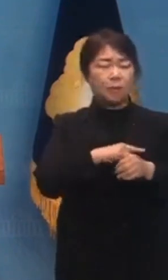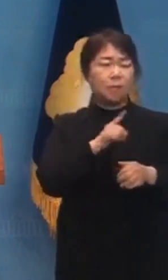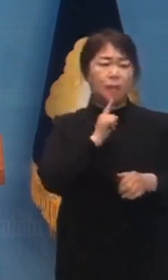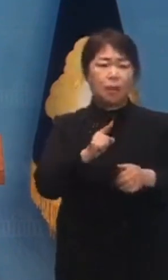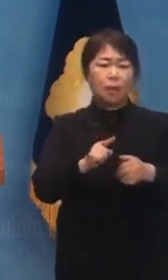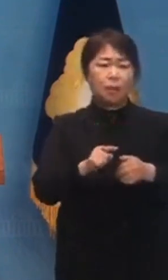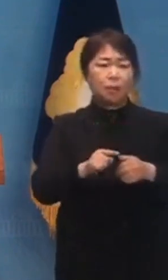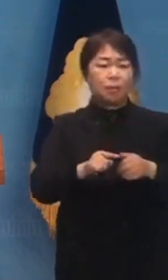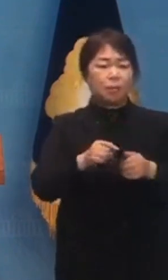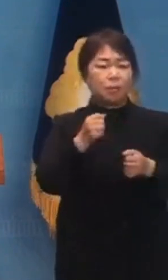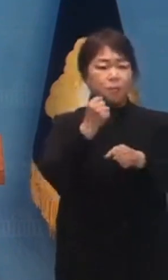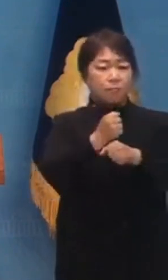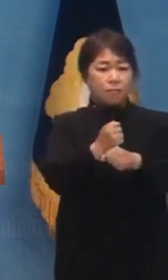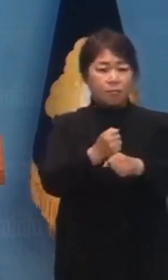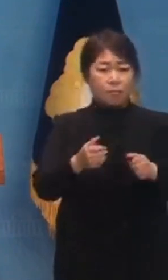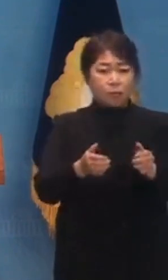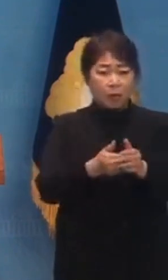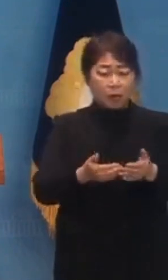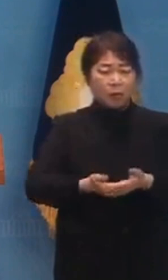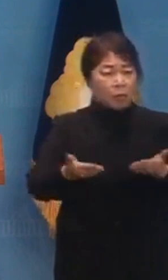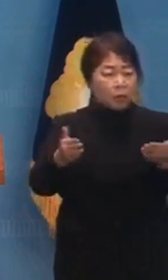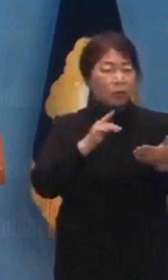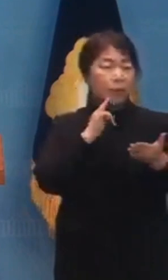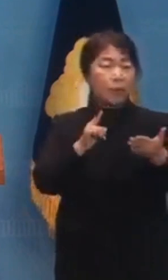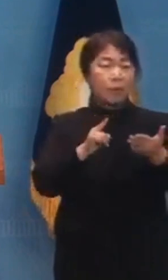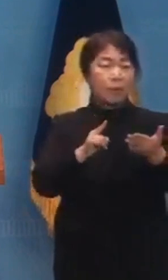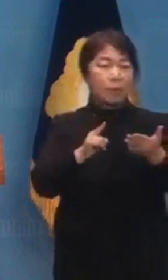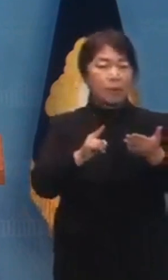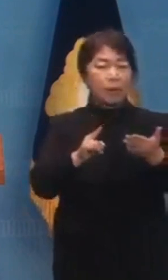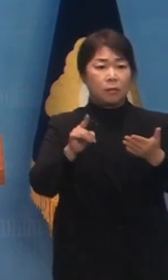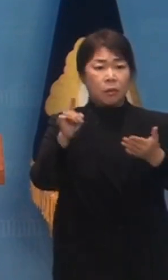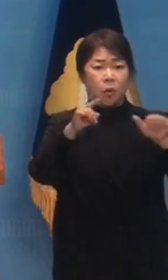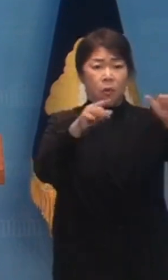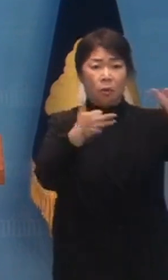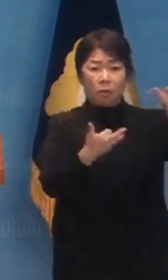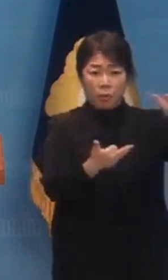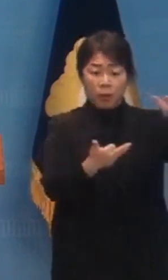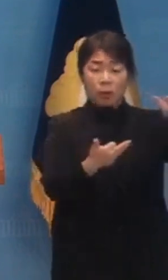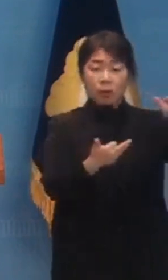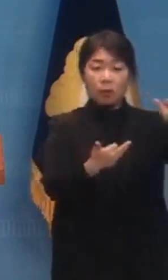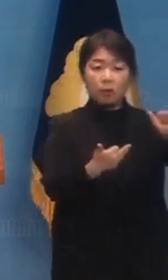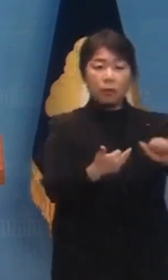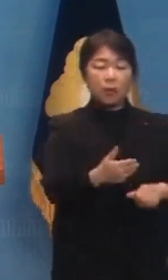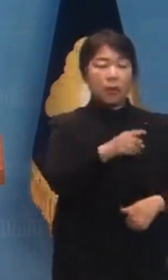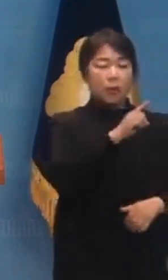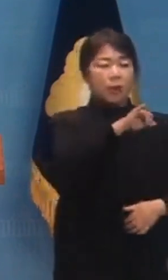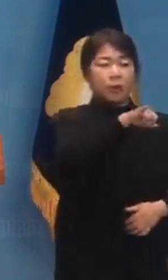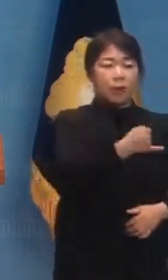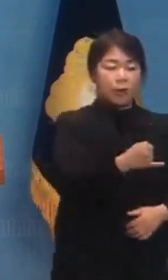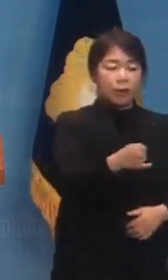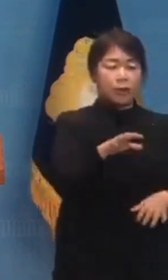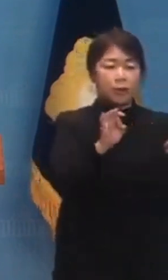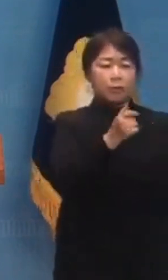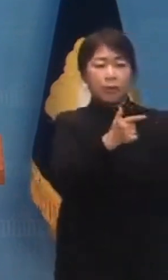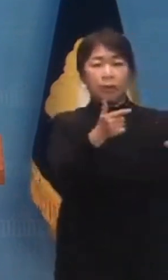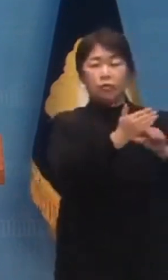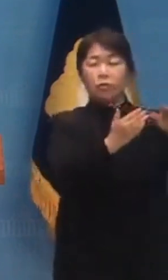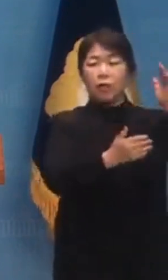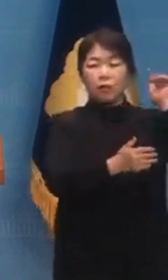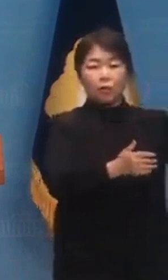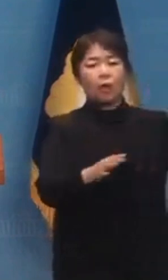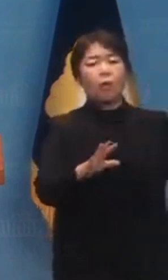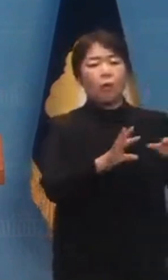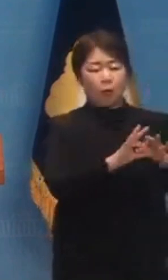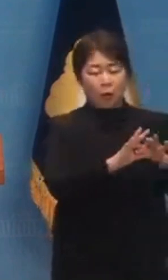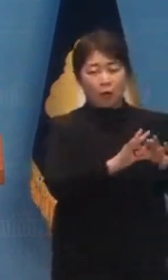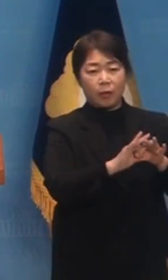허식 의장은 5.18은 DJ 세력 국이 주도한 내란이라는 일면 머리기사를 뽑은 극우 매체를